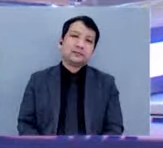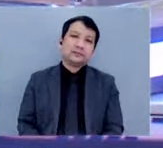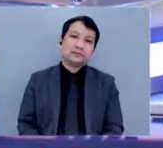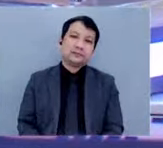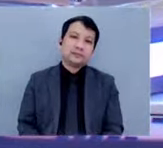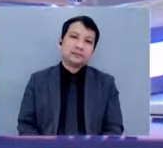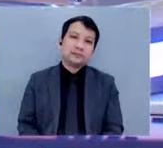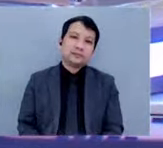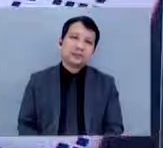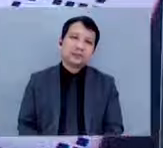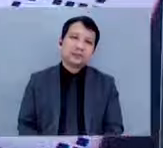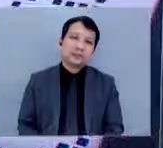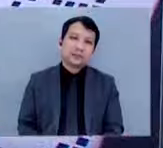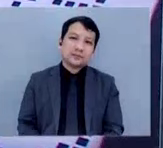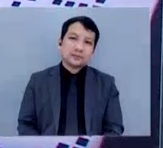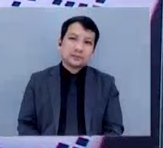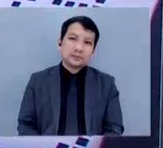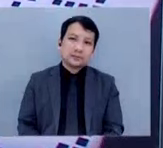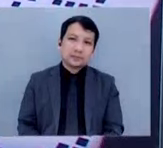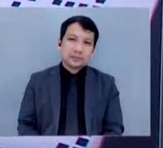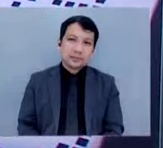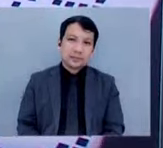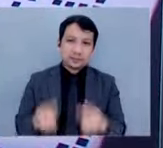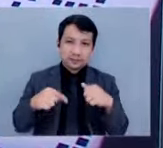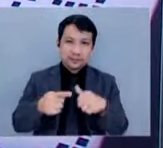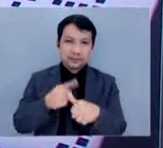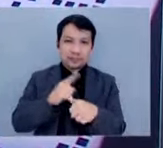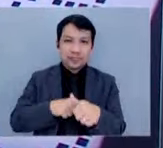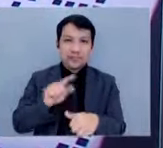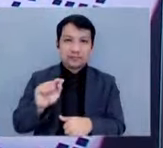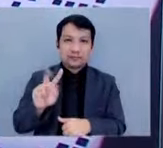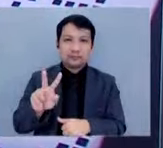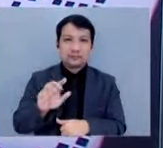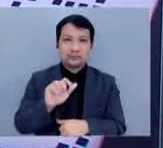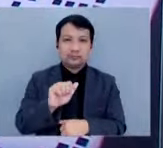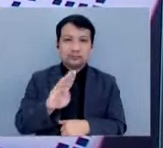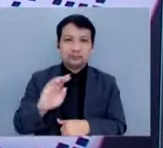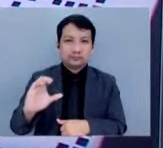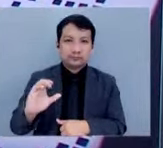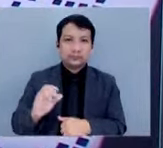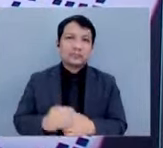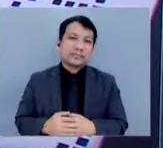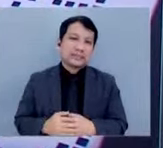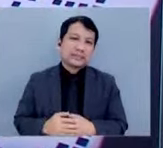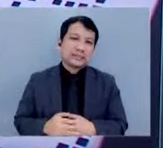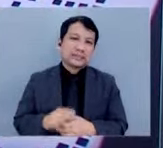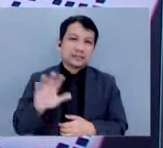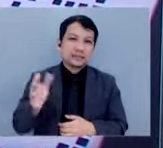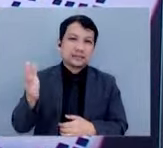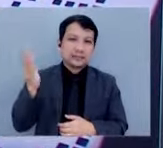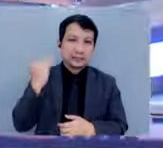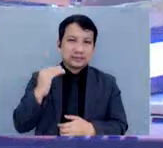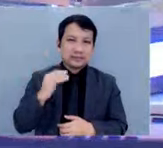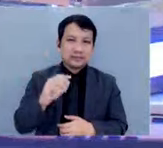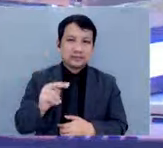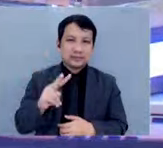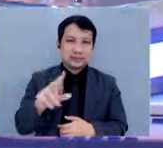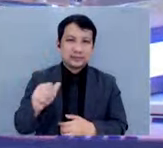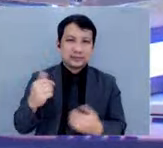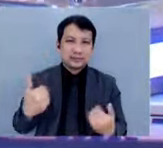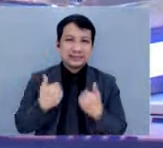TV. First TV job. ABC 5. Okay. Yes. Far away na Valencia. Studyante pa tayo nun eh. Uy, grabe